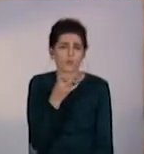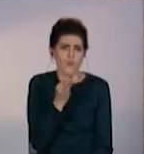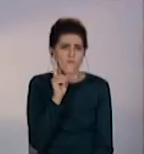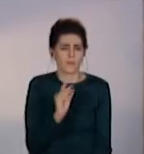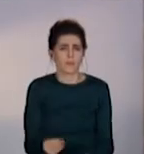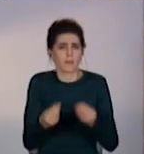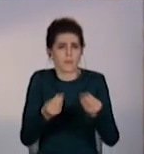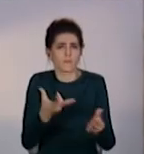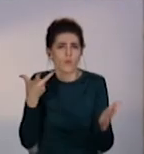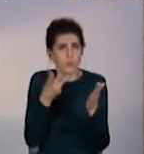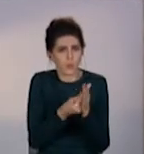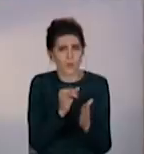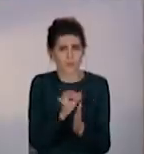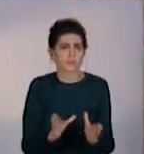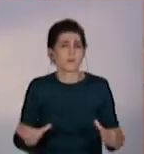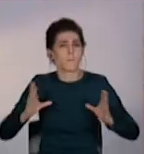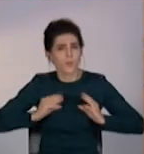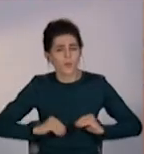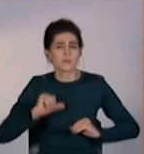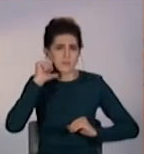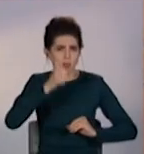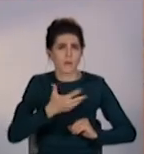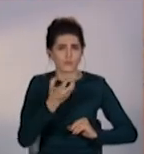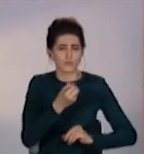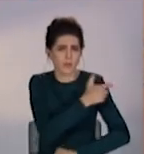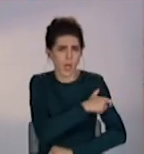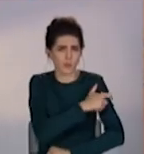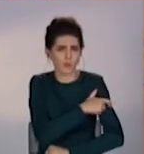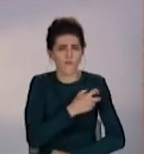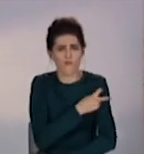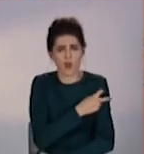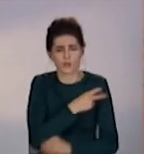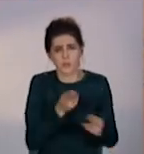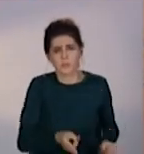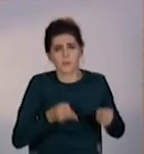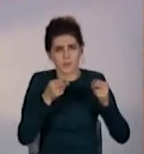і рекомендує хворій спокій. Завтра приїде дежурний доктор.